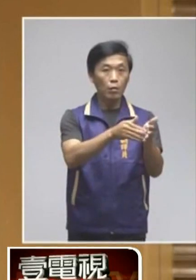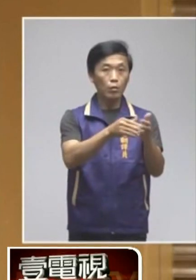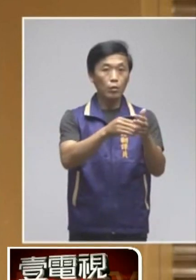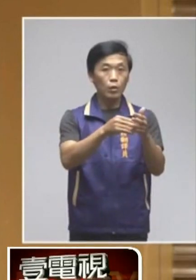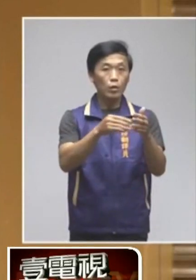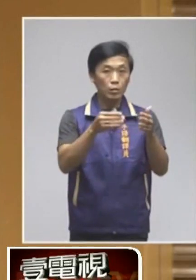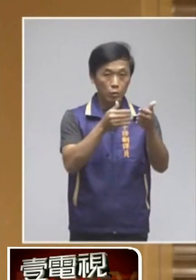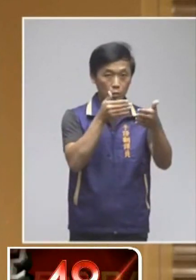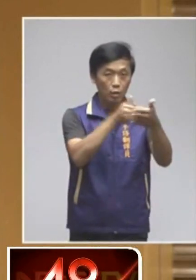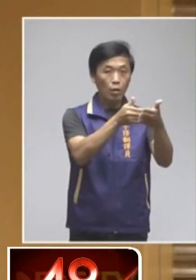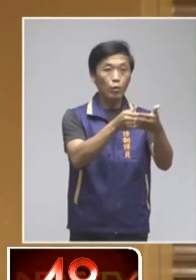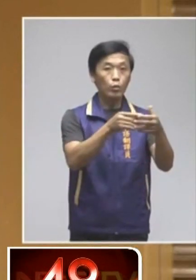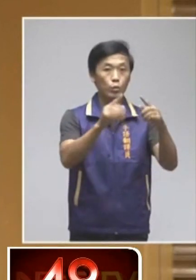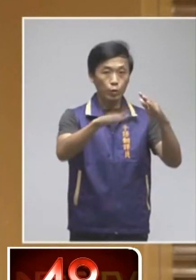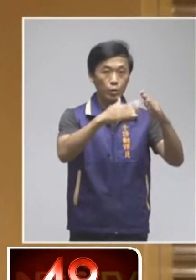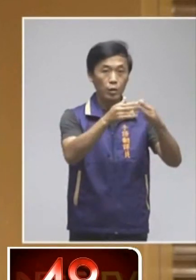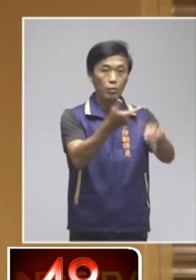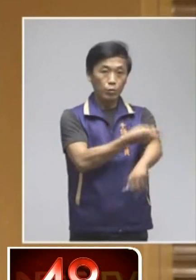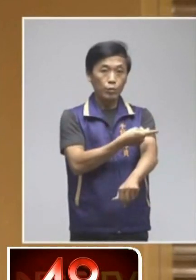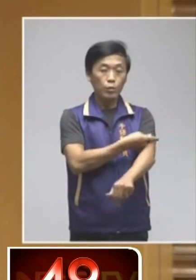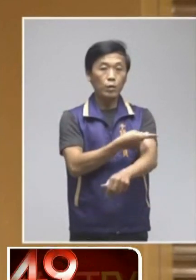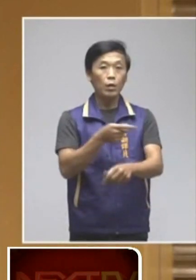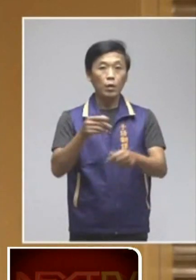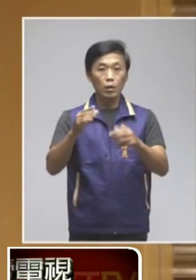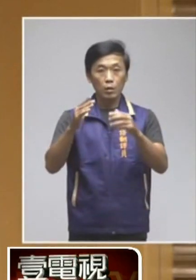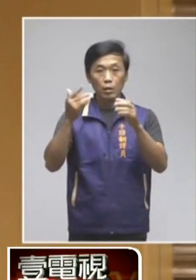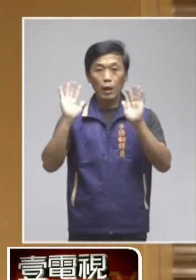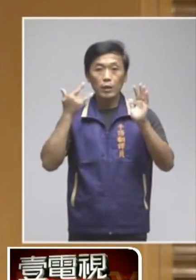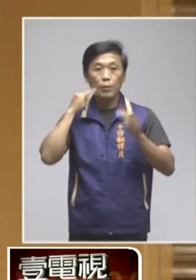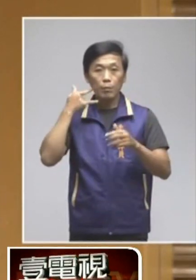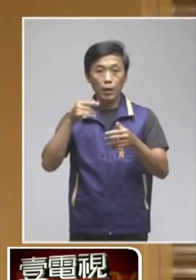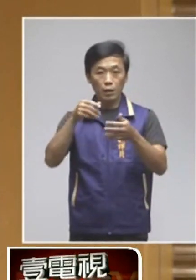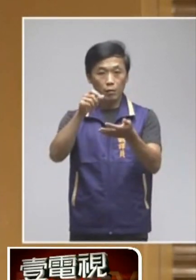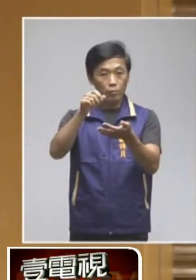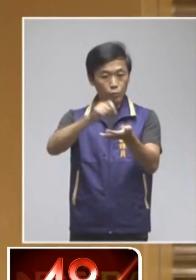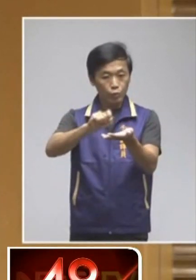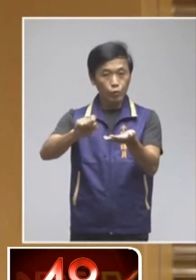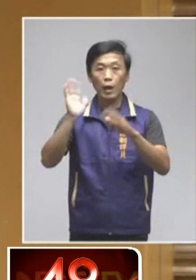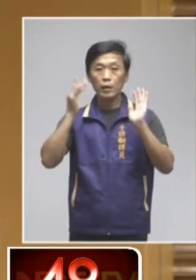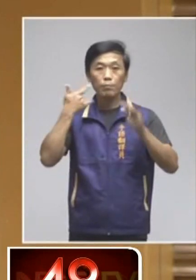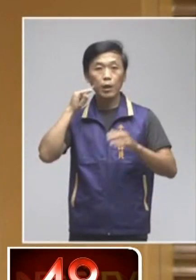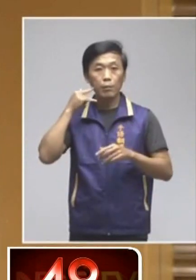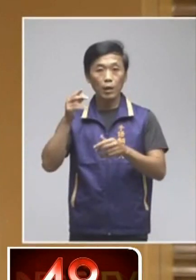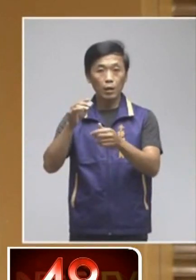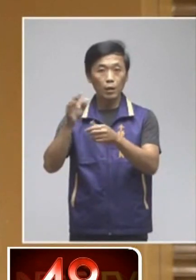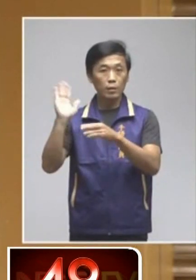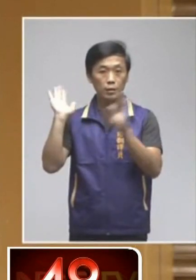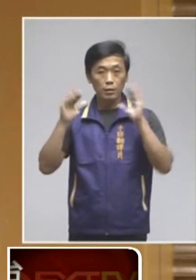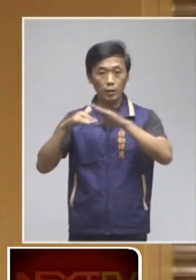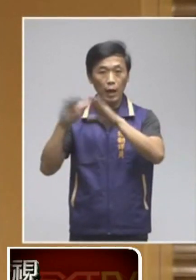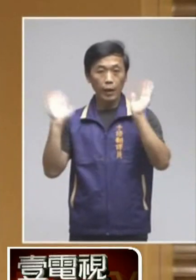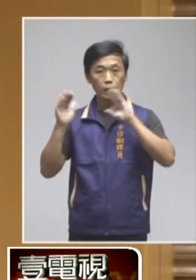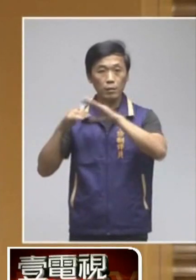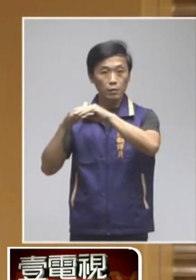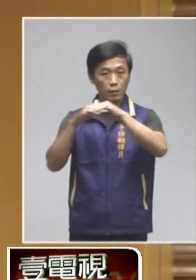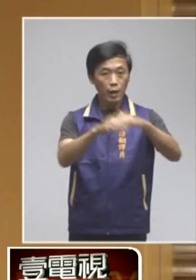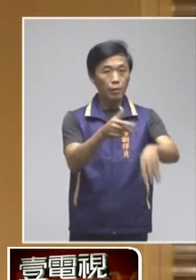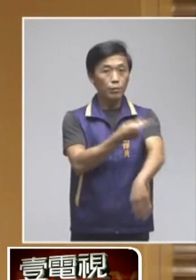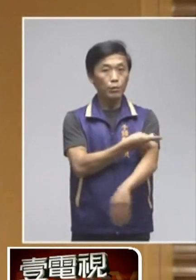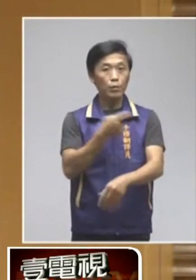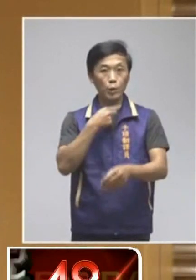接种，那家长们就备妥这个同意书，然后小朋友就可以去学校做接种。其程特别在提早